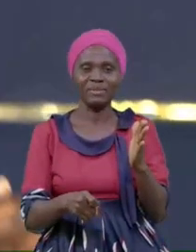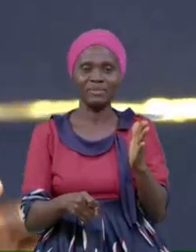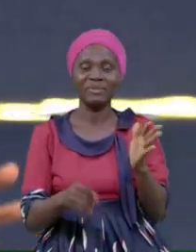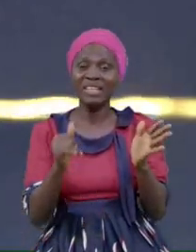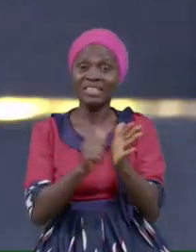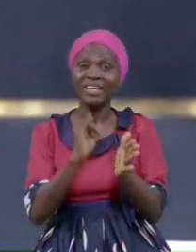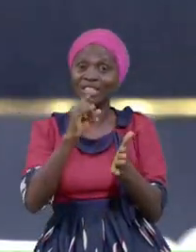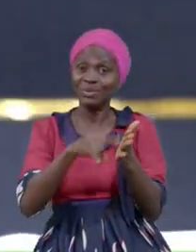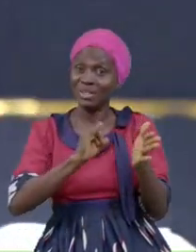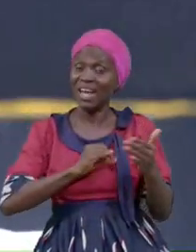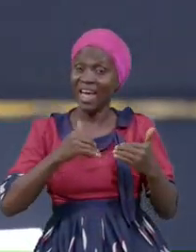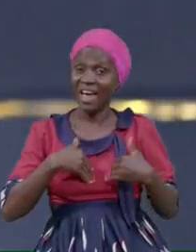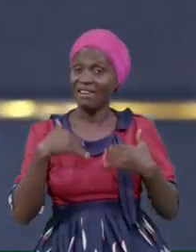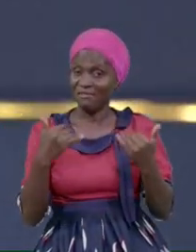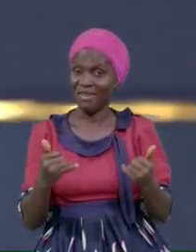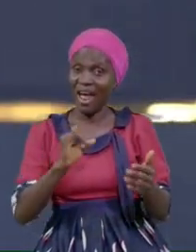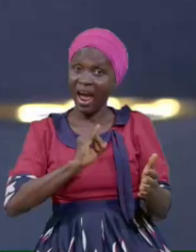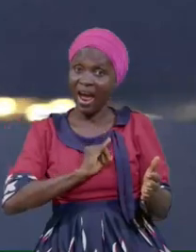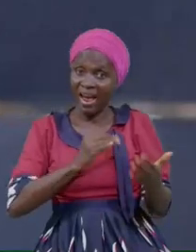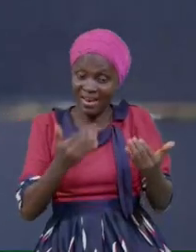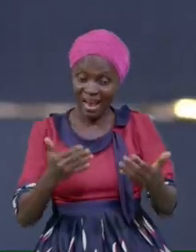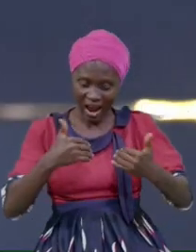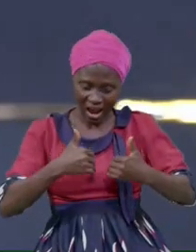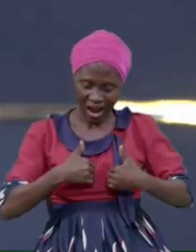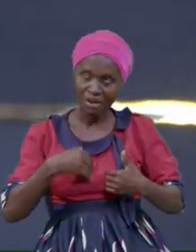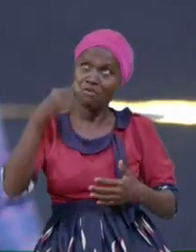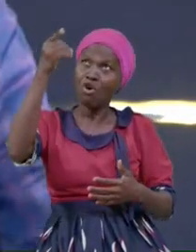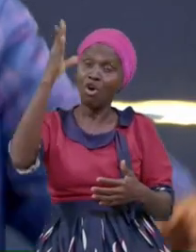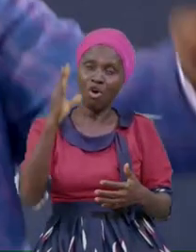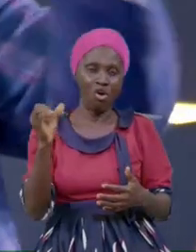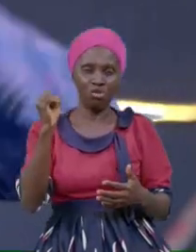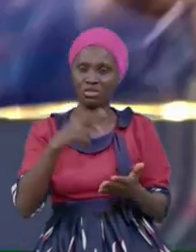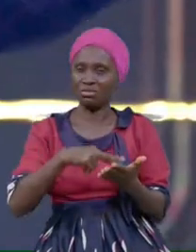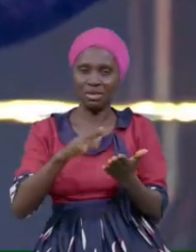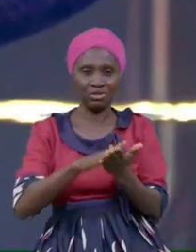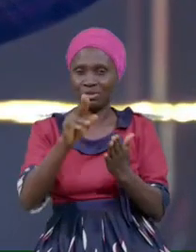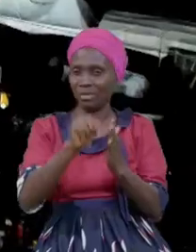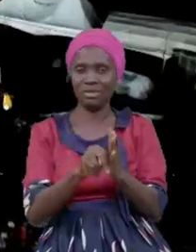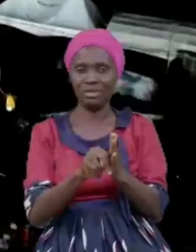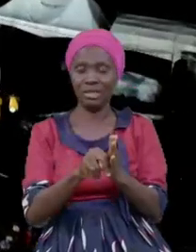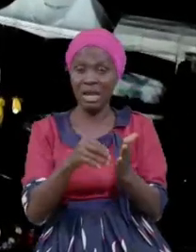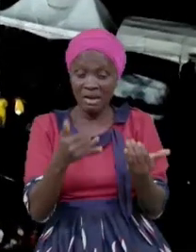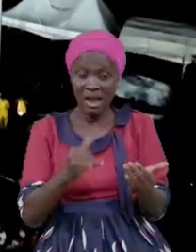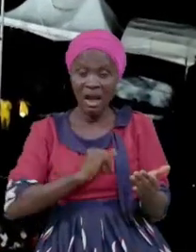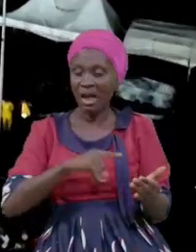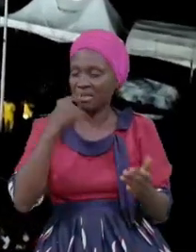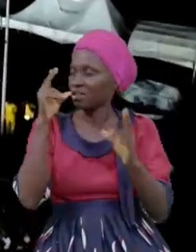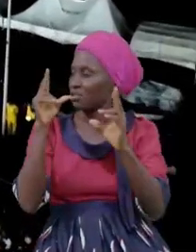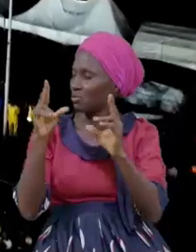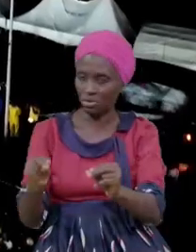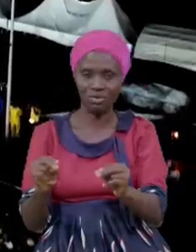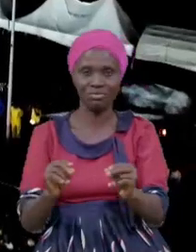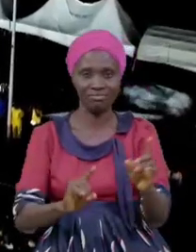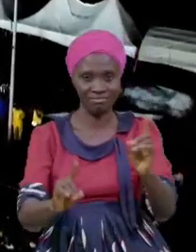j'ai maintenant. La justice de Dieu au dépens de Christ. Je dis non. Dis non avec